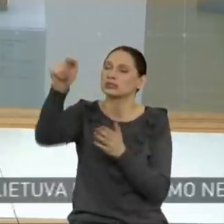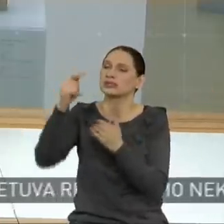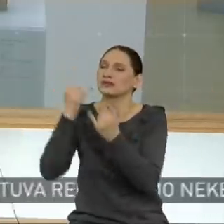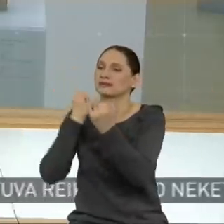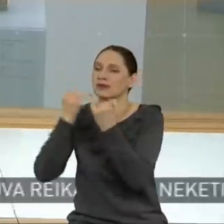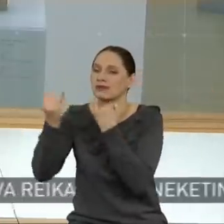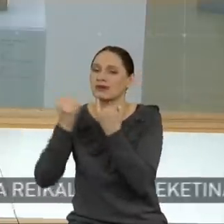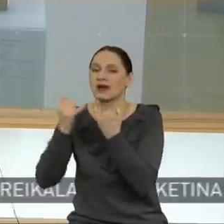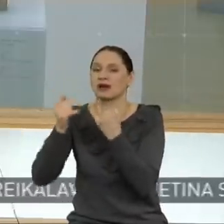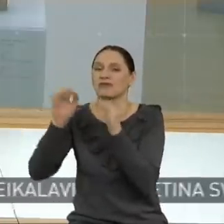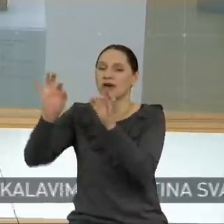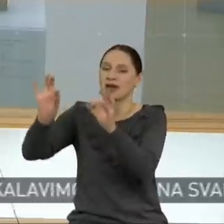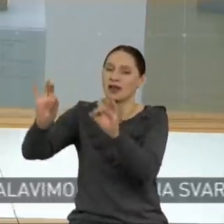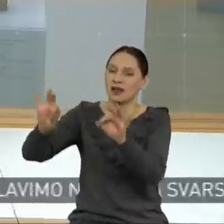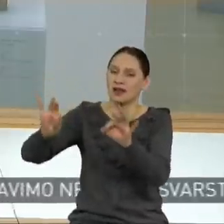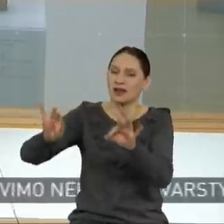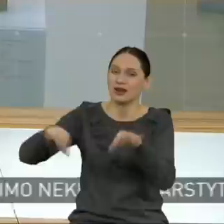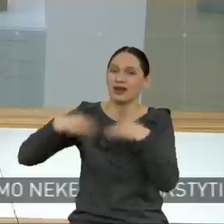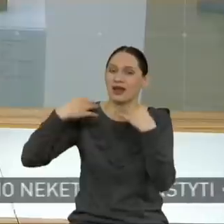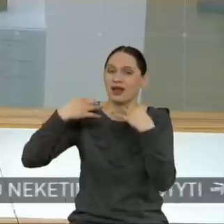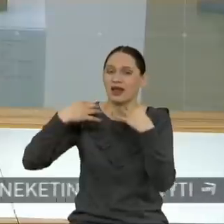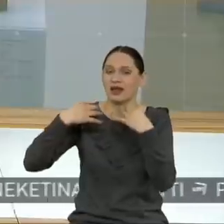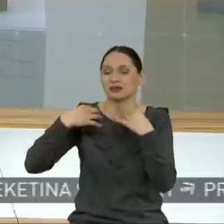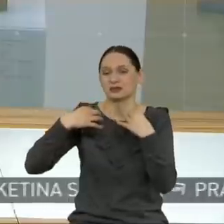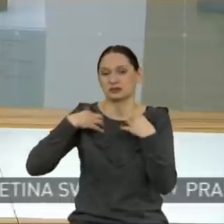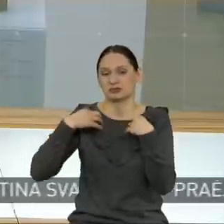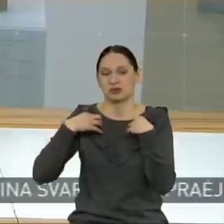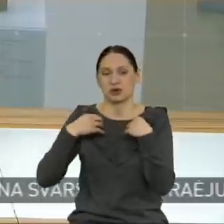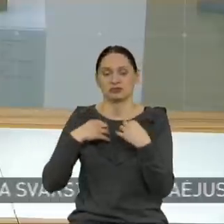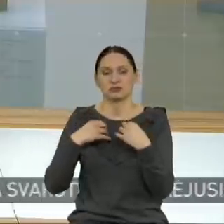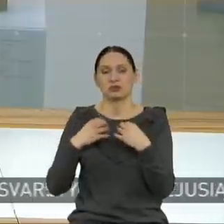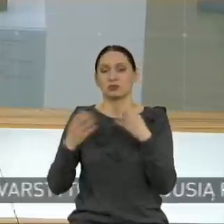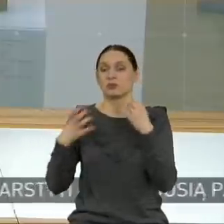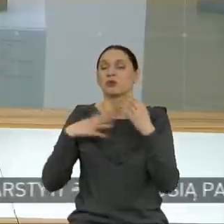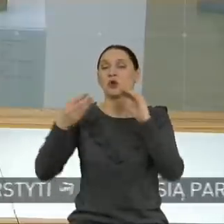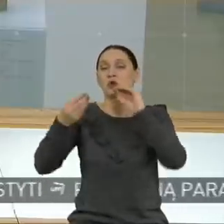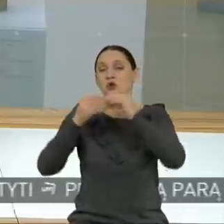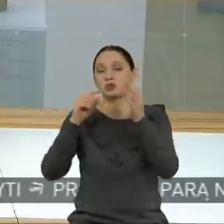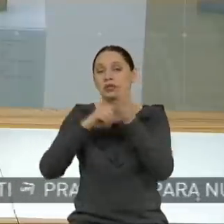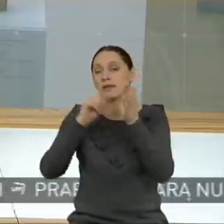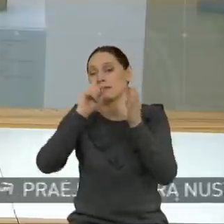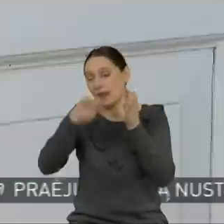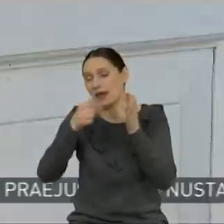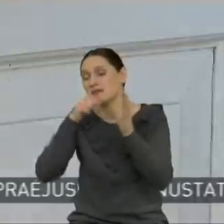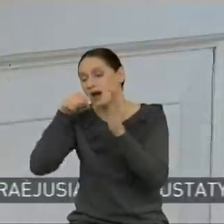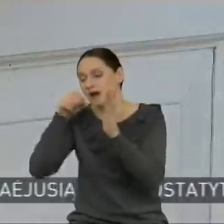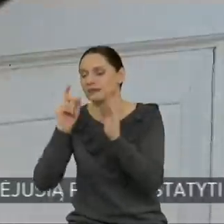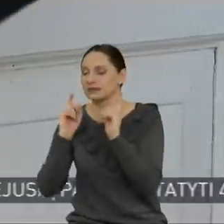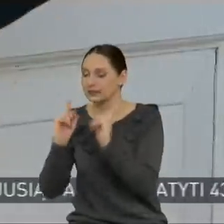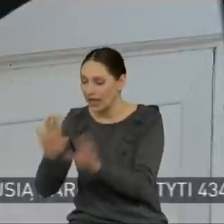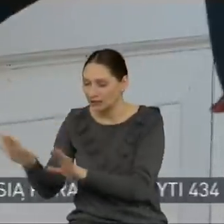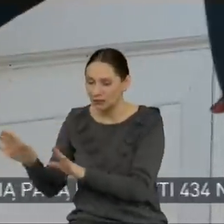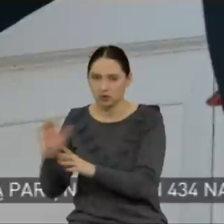kad leistų eksponatus laikyti 2 ar 3 kartus ilgiau nei buvo planuota.